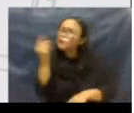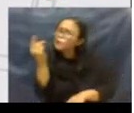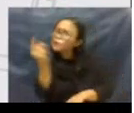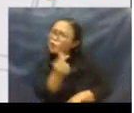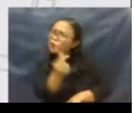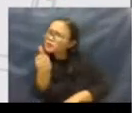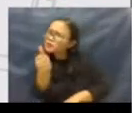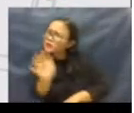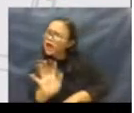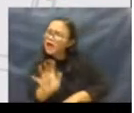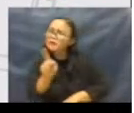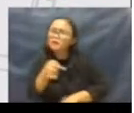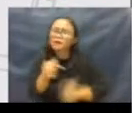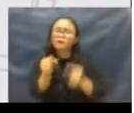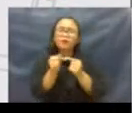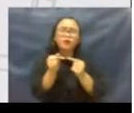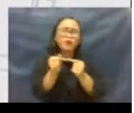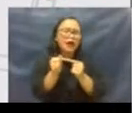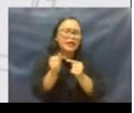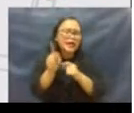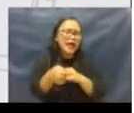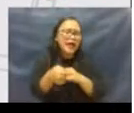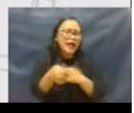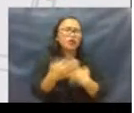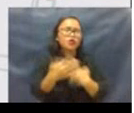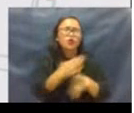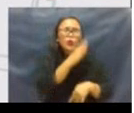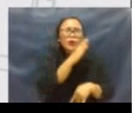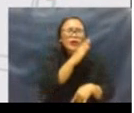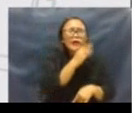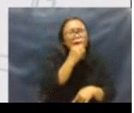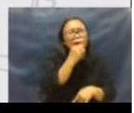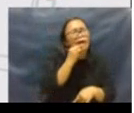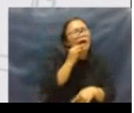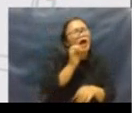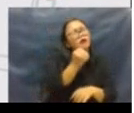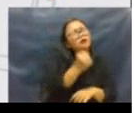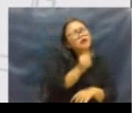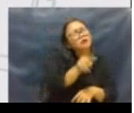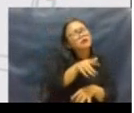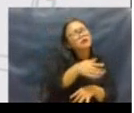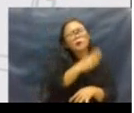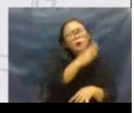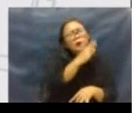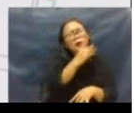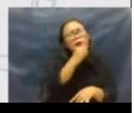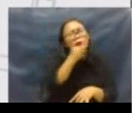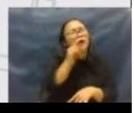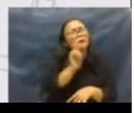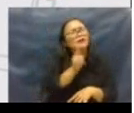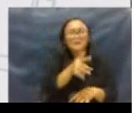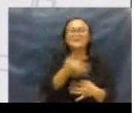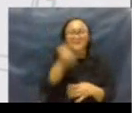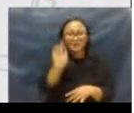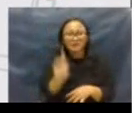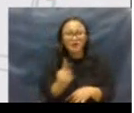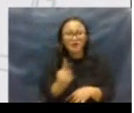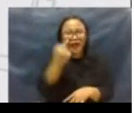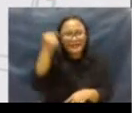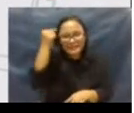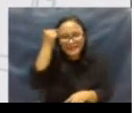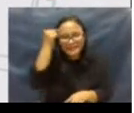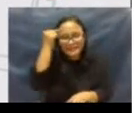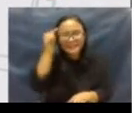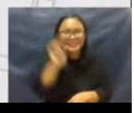hijau. Kalau warna kuning dan warna merah berarti nggak bisa ya. Emang warna merah dan warna kuning itu ada apa ya? Nah itu adalah salah satu